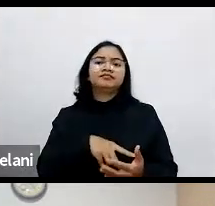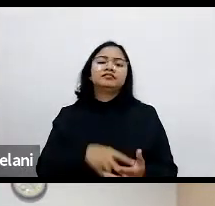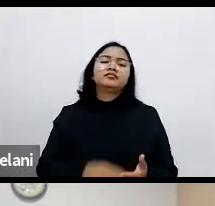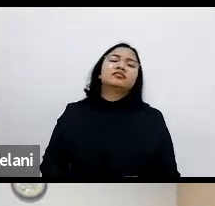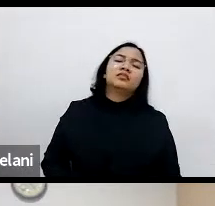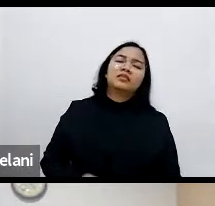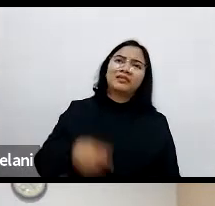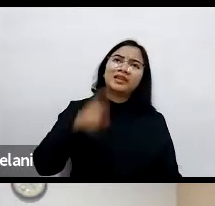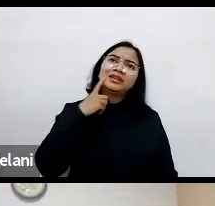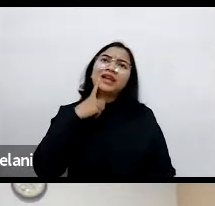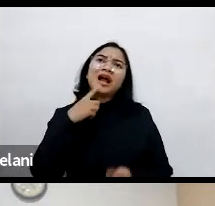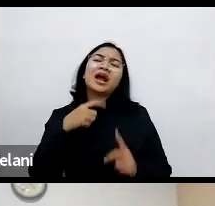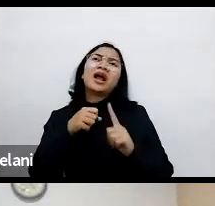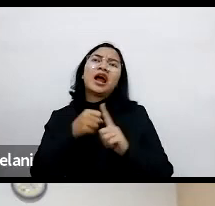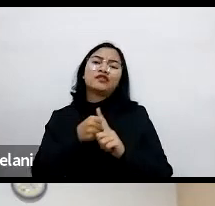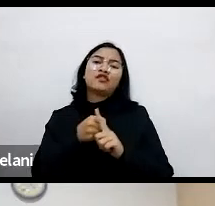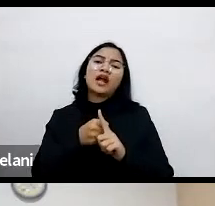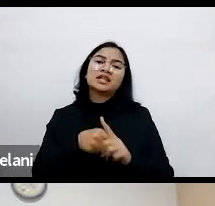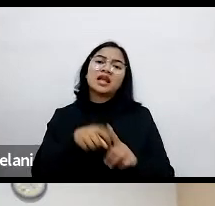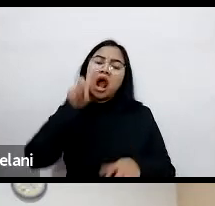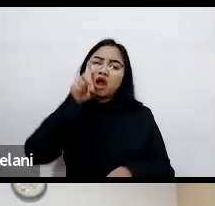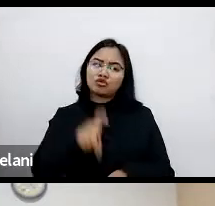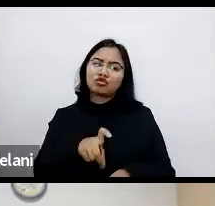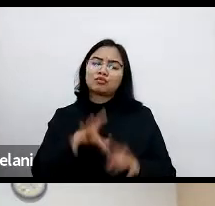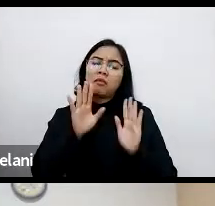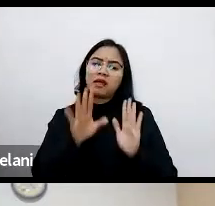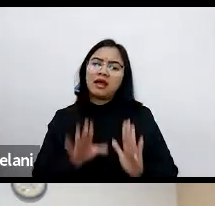juga memang membangun jembatan,